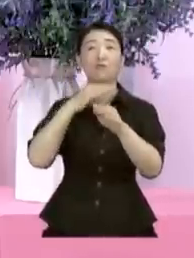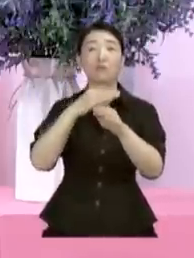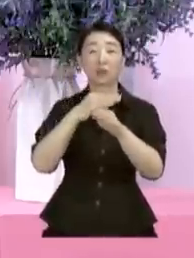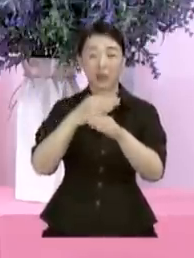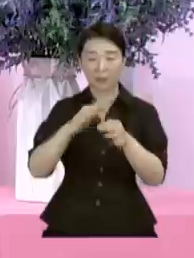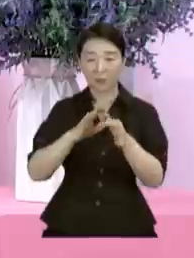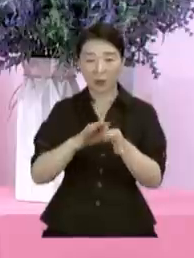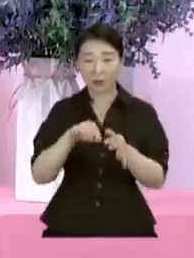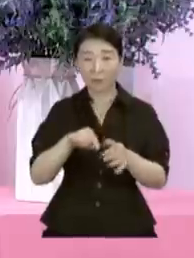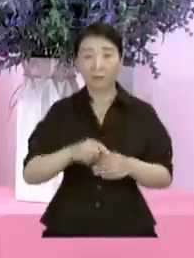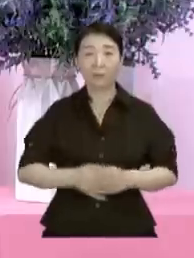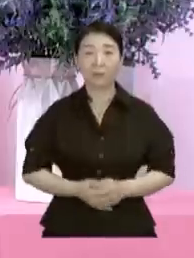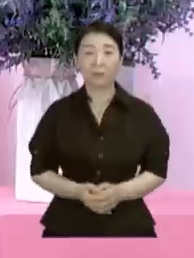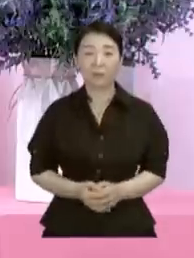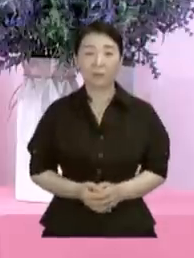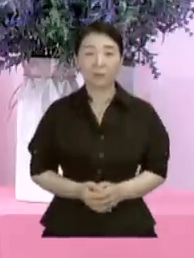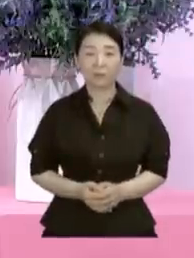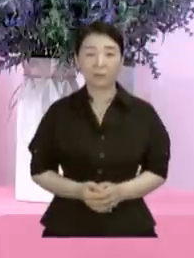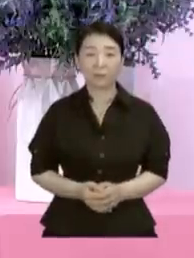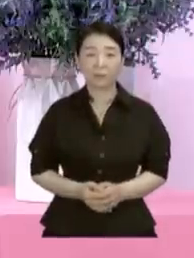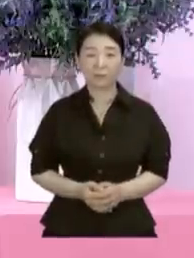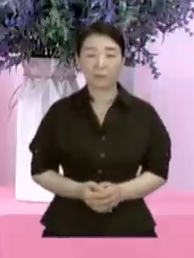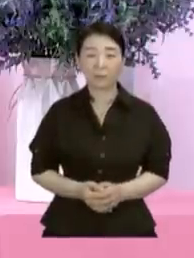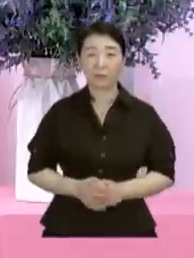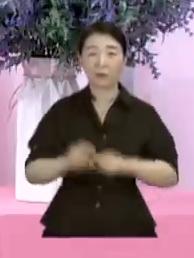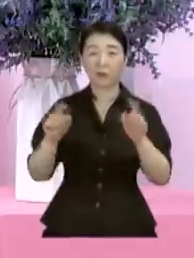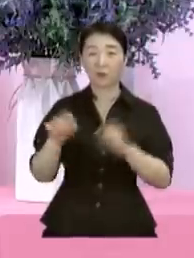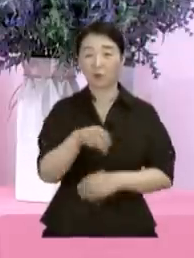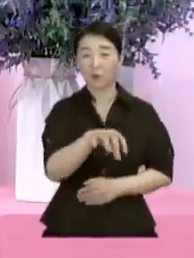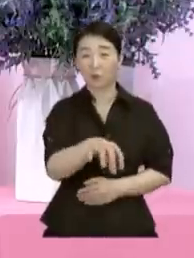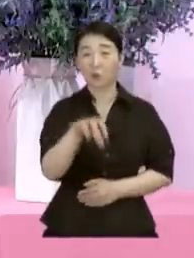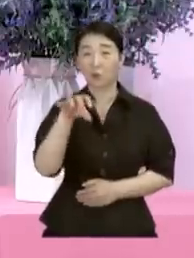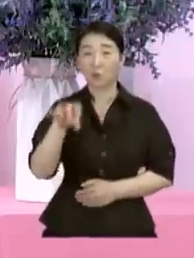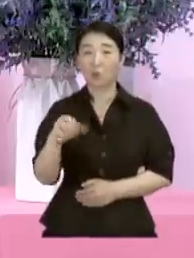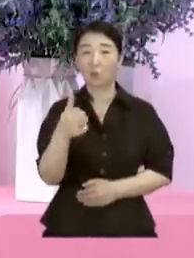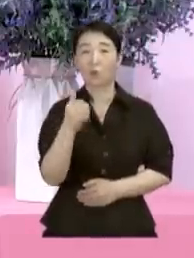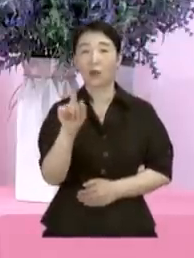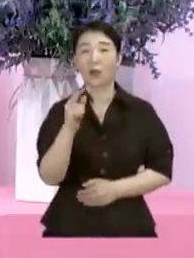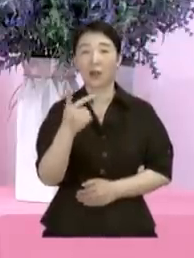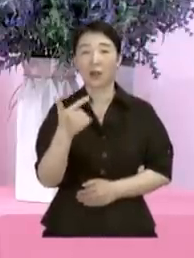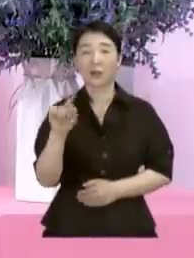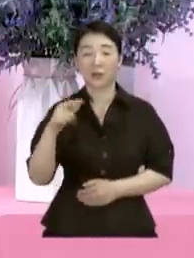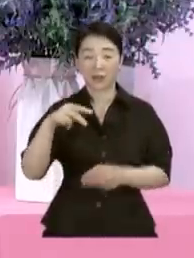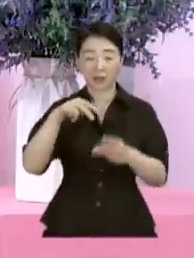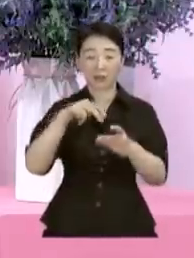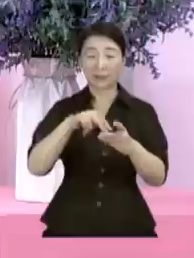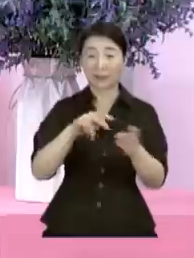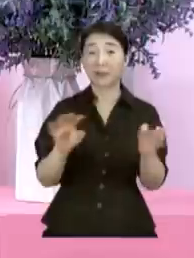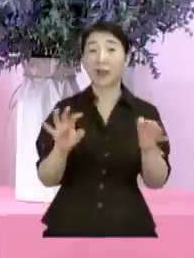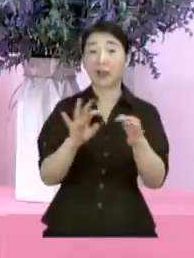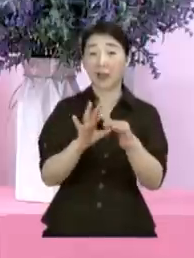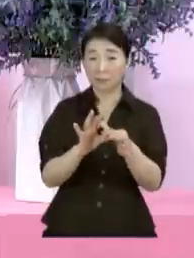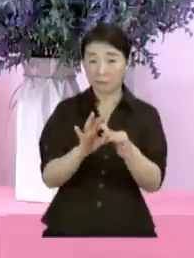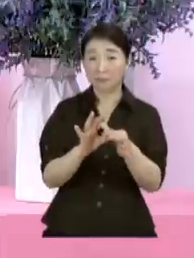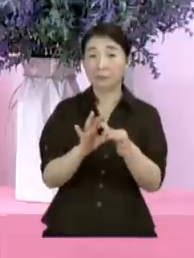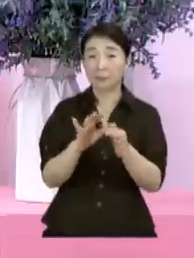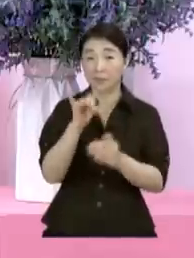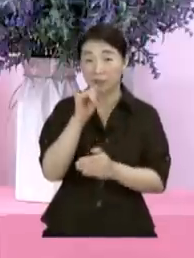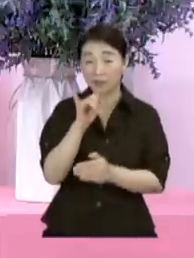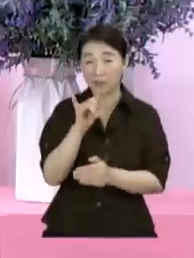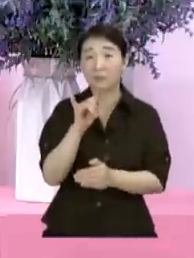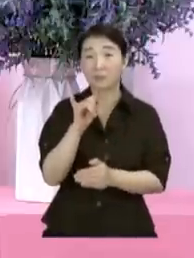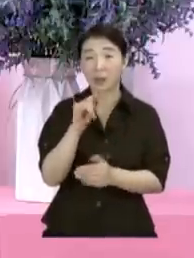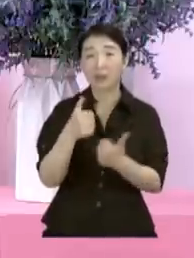지역에 23개의 하나센터를 또 같이 운영을 하는데 그 하나센터에 배치돼서 상담을 하고 있는